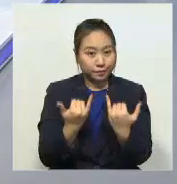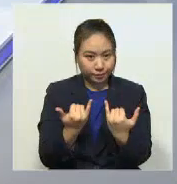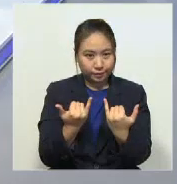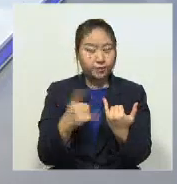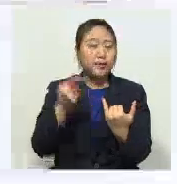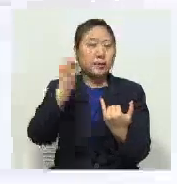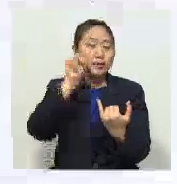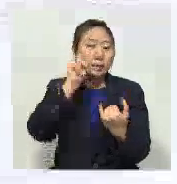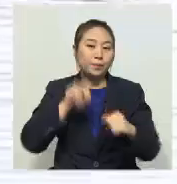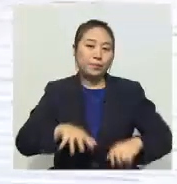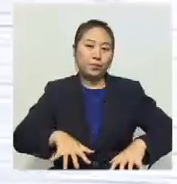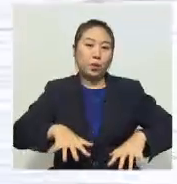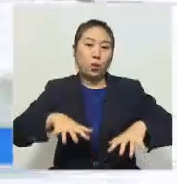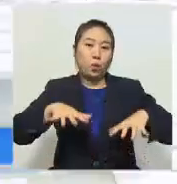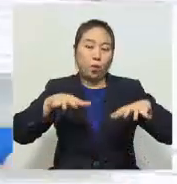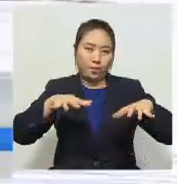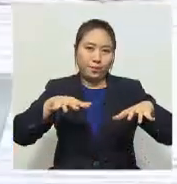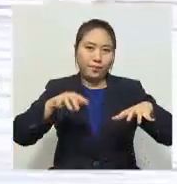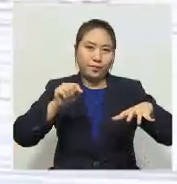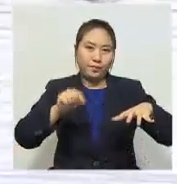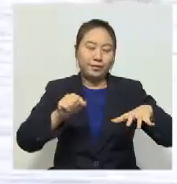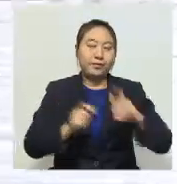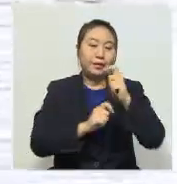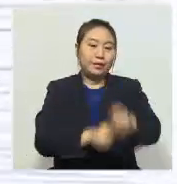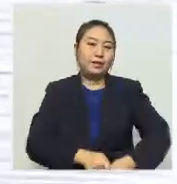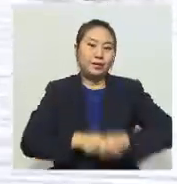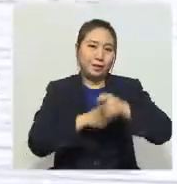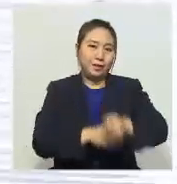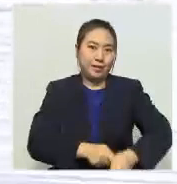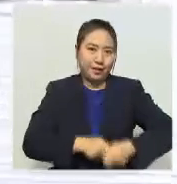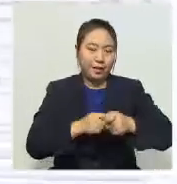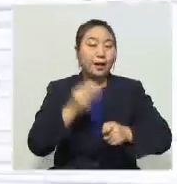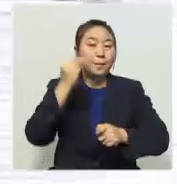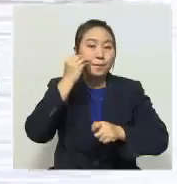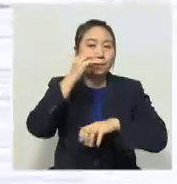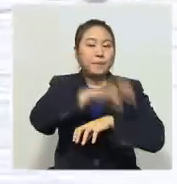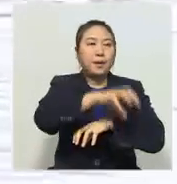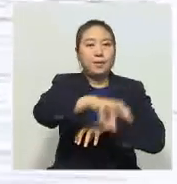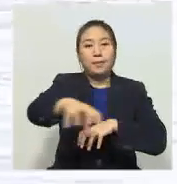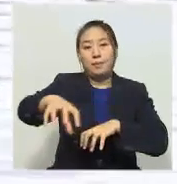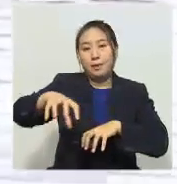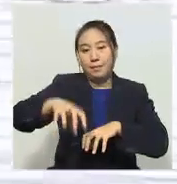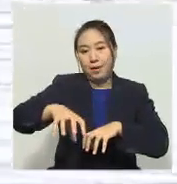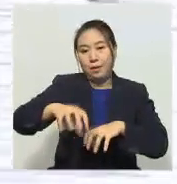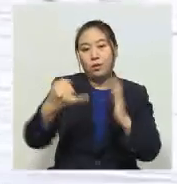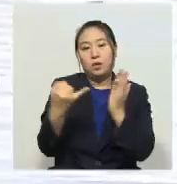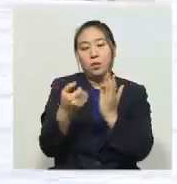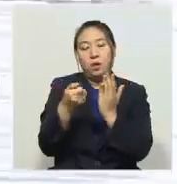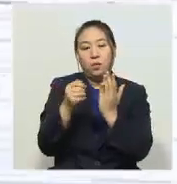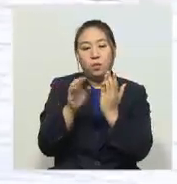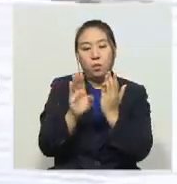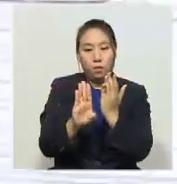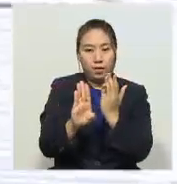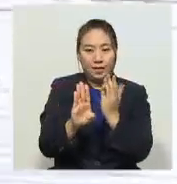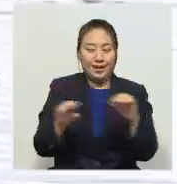ถานการณ์น้ำท่วมหรือว่าน้ำท่วมพื้นที่การเกษตรแล้วก็พื้นที่บ้านเรือนของเกษตรกรในพื้นที่ของจังหวัดอุบลราชธานี